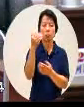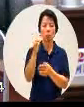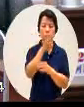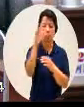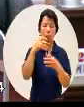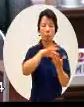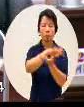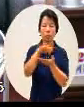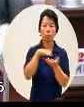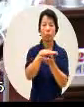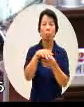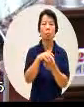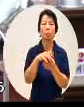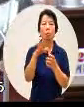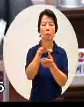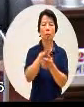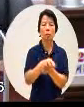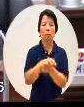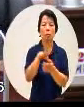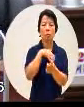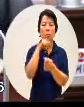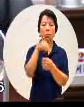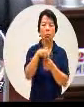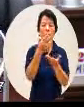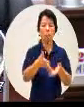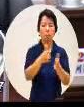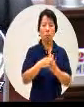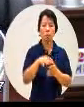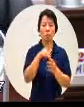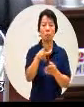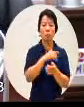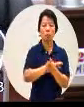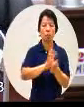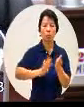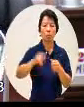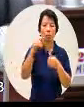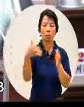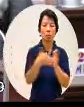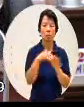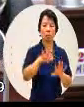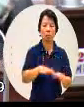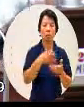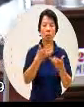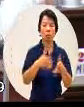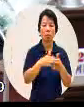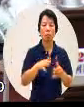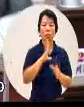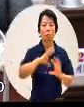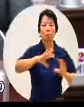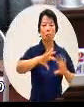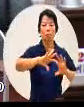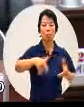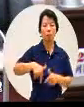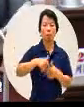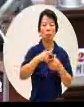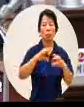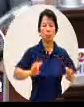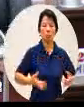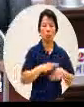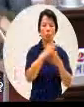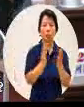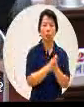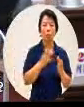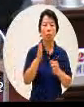遷政治學講的是什麼氣候變遷很重要但是他牽扯到嚴重的國際政治跟國內政治角力